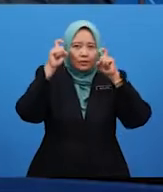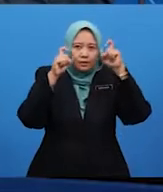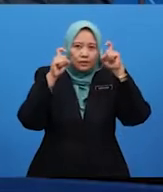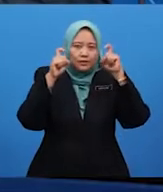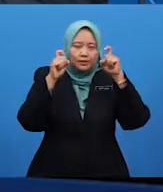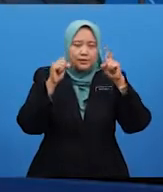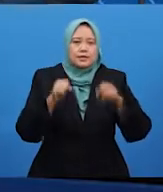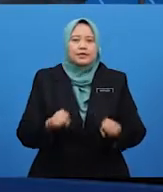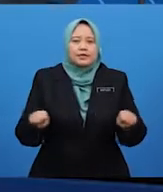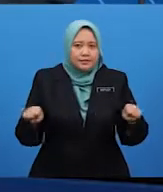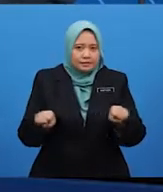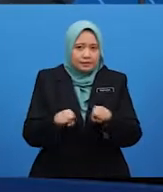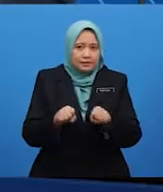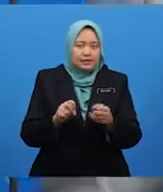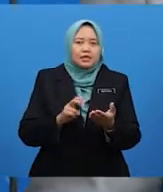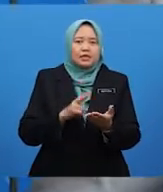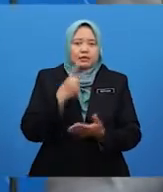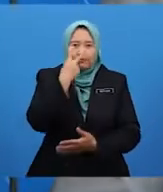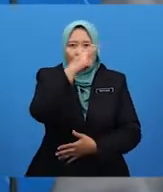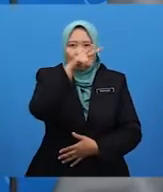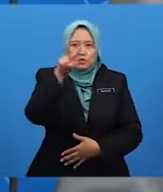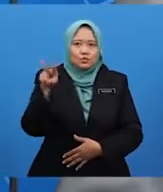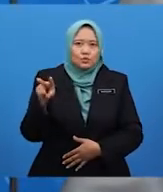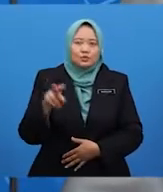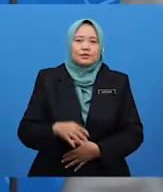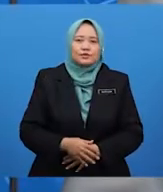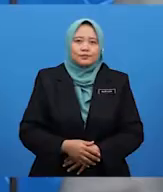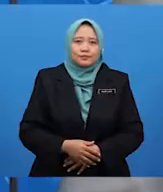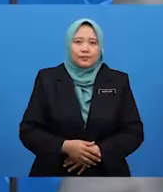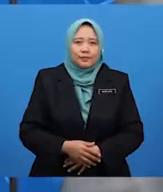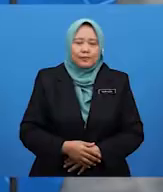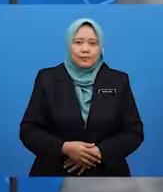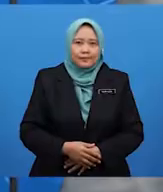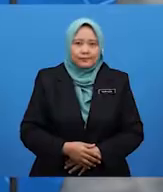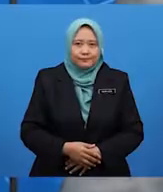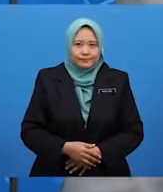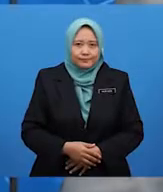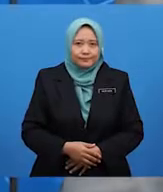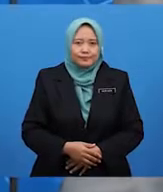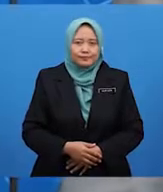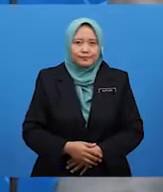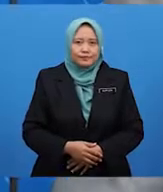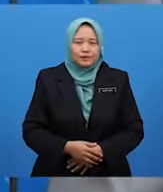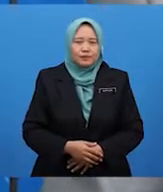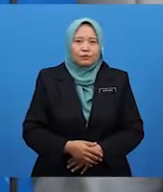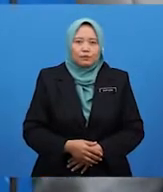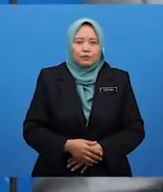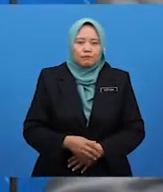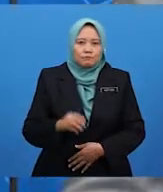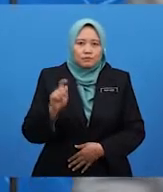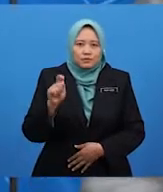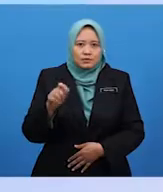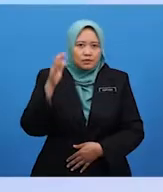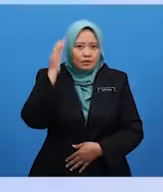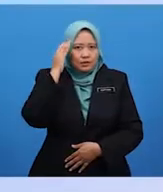panjang berjela-jela dah ni, ya. Okey, silakan Cikgu. Okey, Cikgu. Setelah menelusuri bidang seni visual, pelajar juga harus